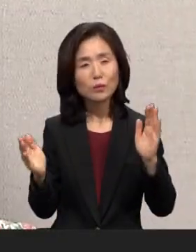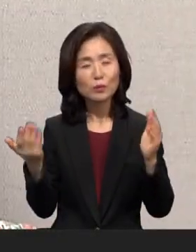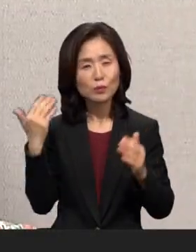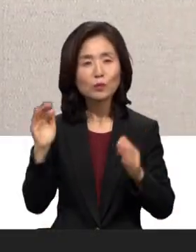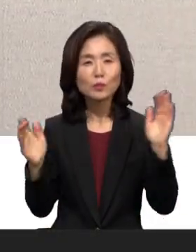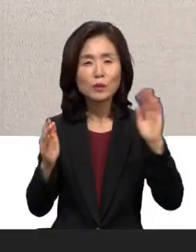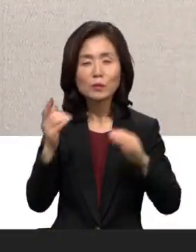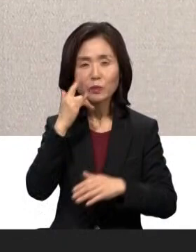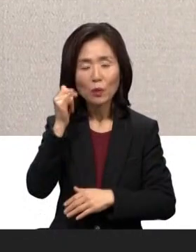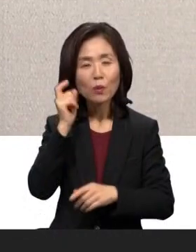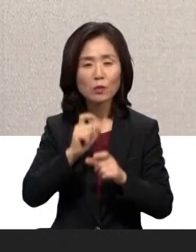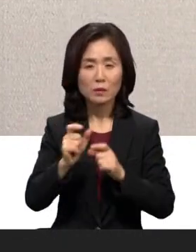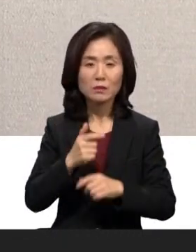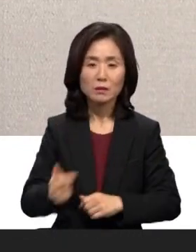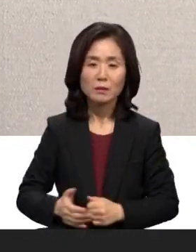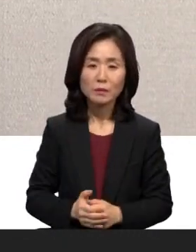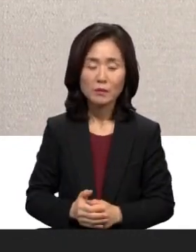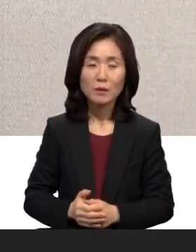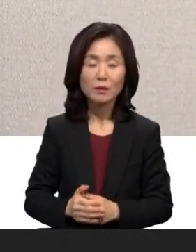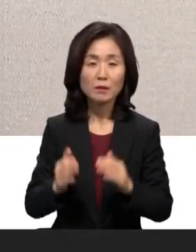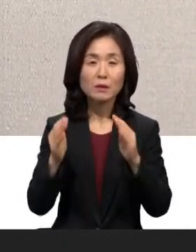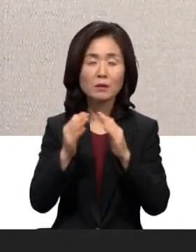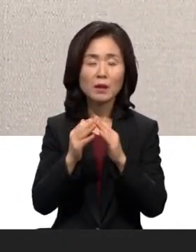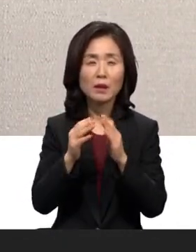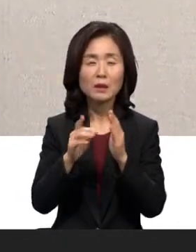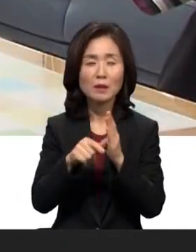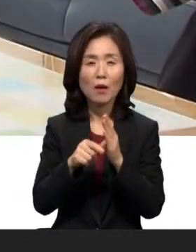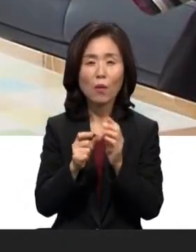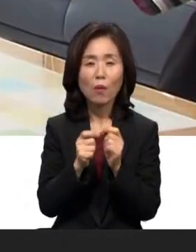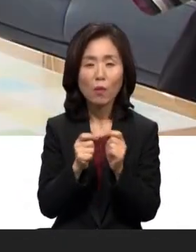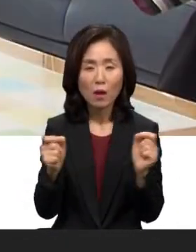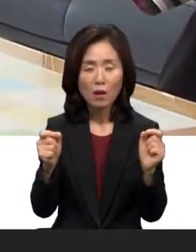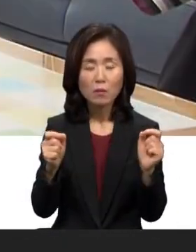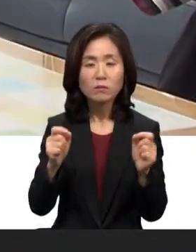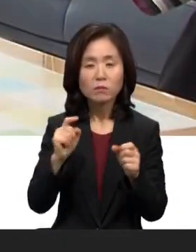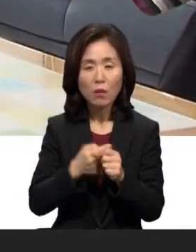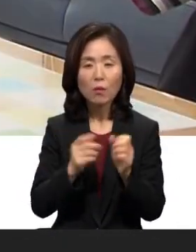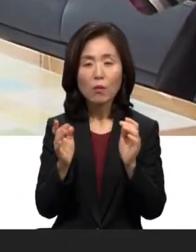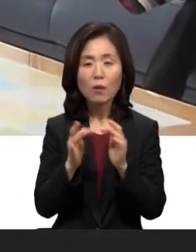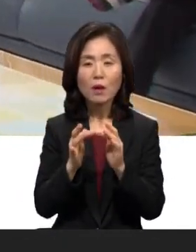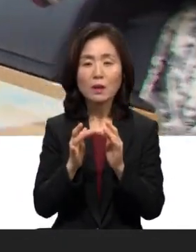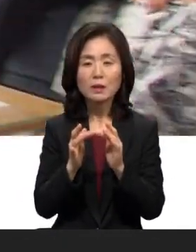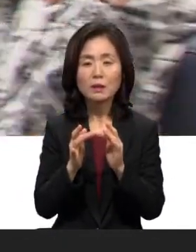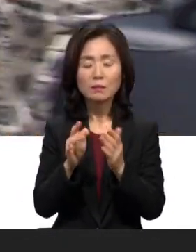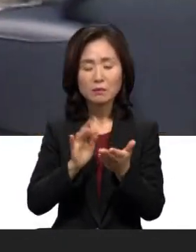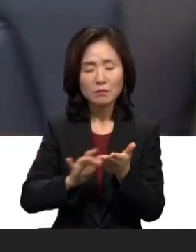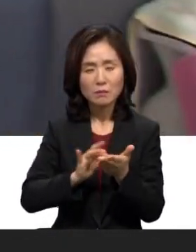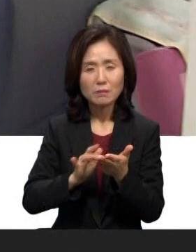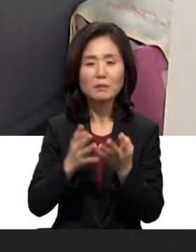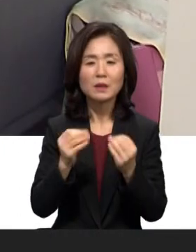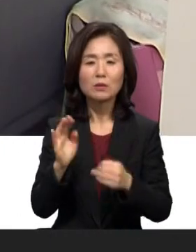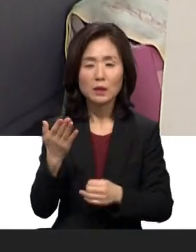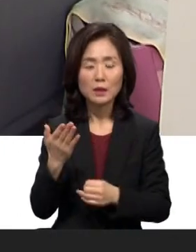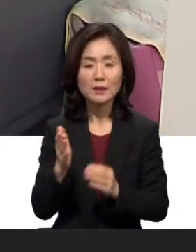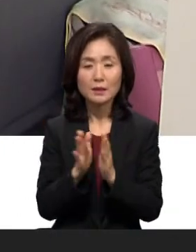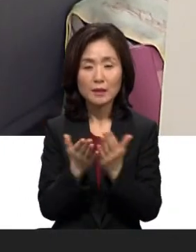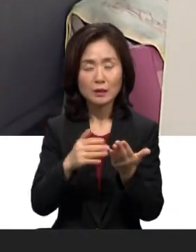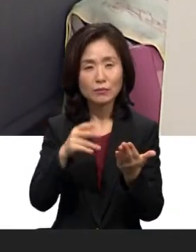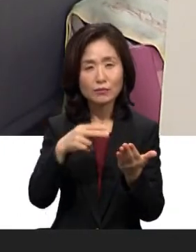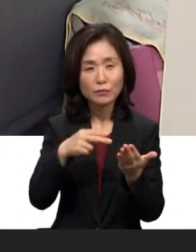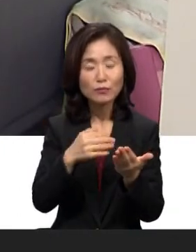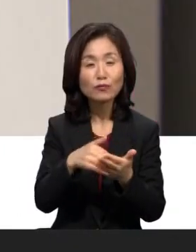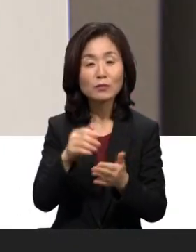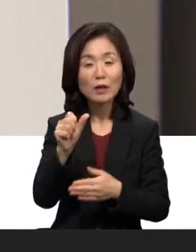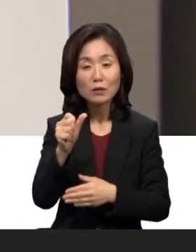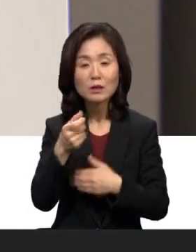idf 지배인의 시간이 많다 보니까 온라인을 많이 하게되요 최대 5건 읽어 면은 상을 수여하는 데 그 상을 용 똥이